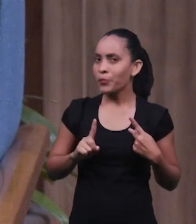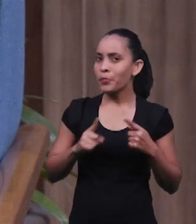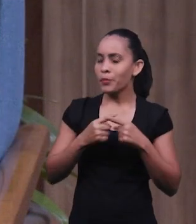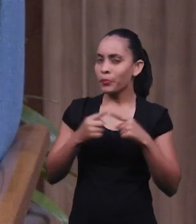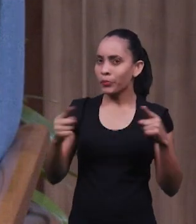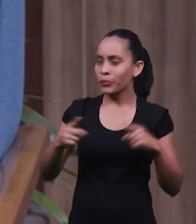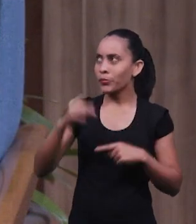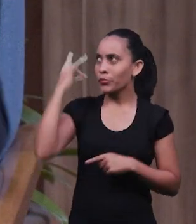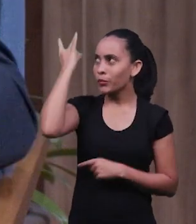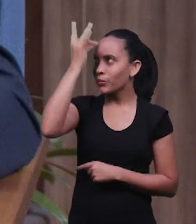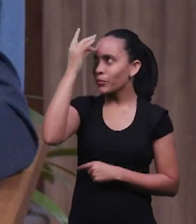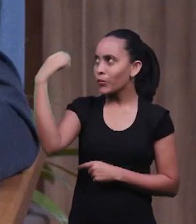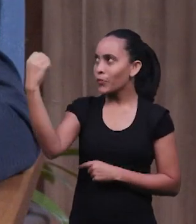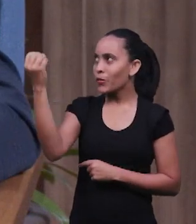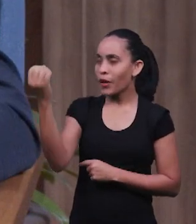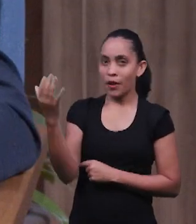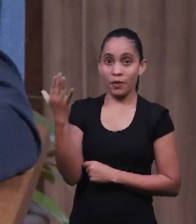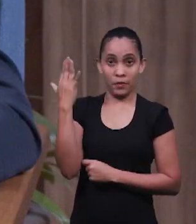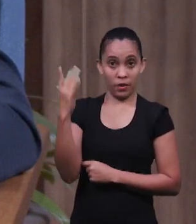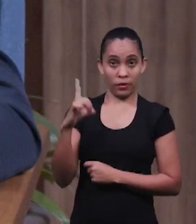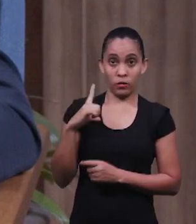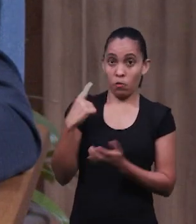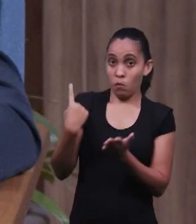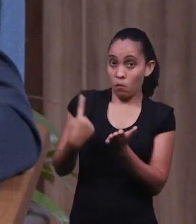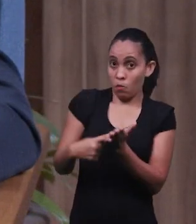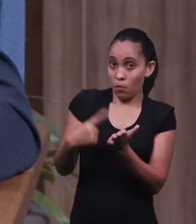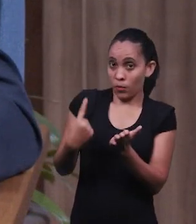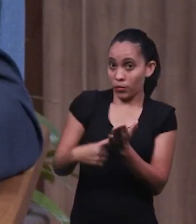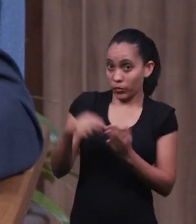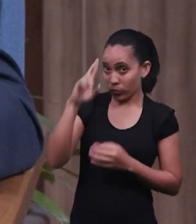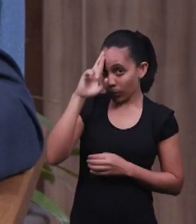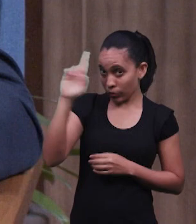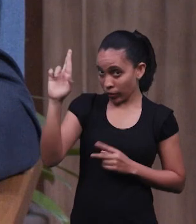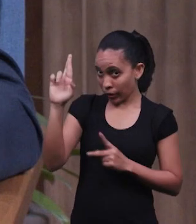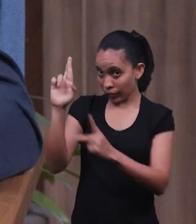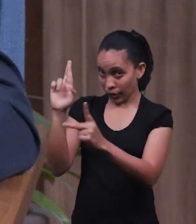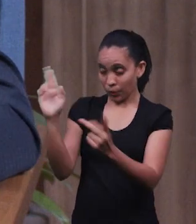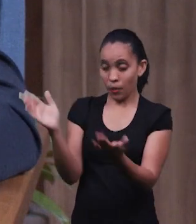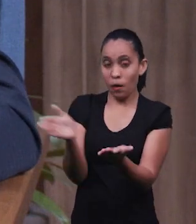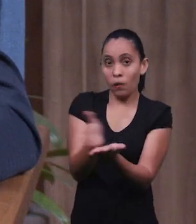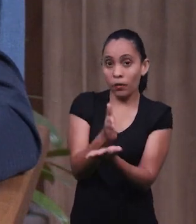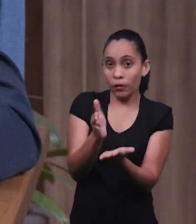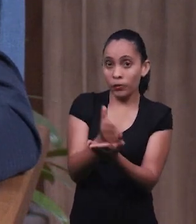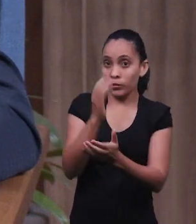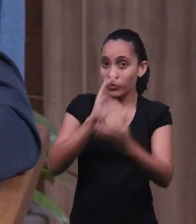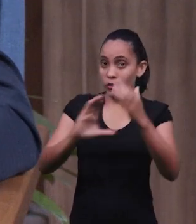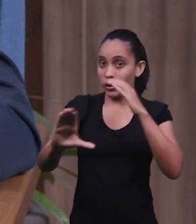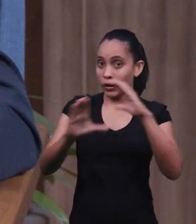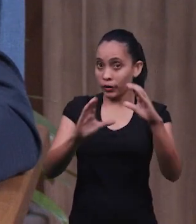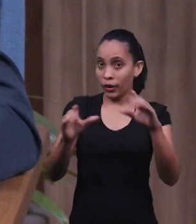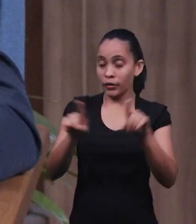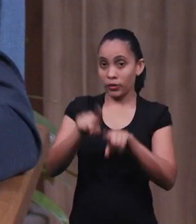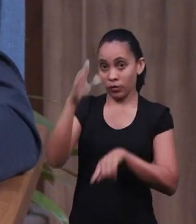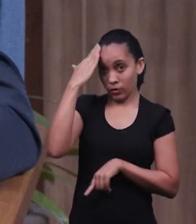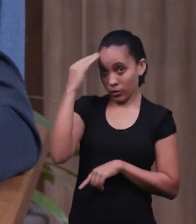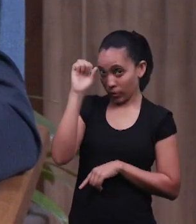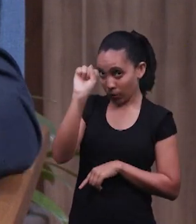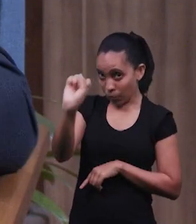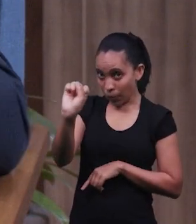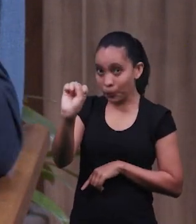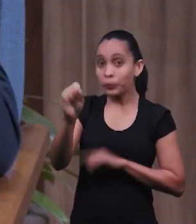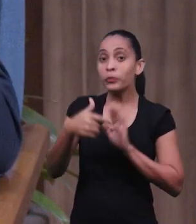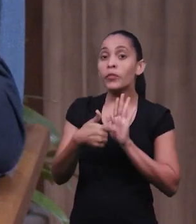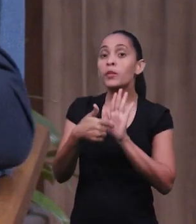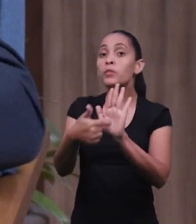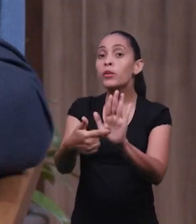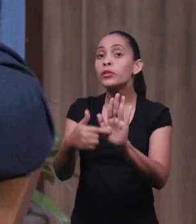et cette Église qui prend l'engagement éternel avec lui. Le livre de Cantiques de Salomon parle de